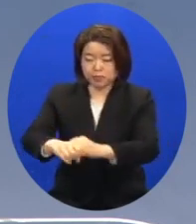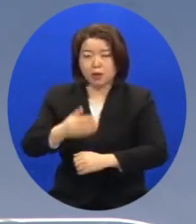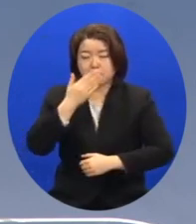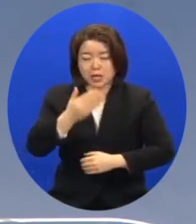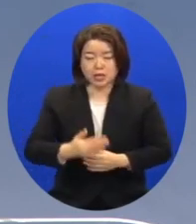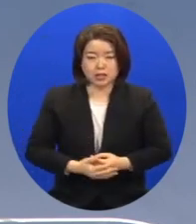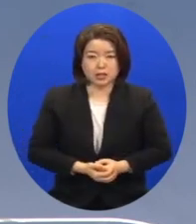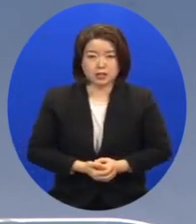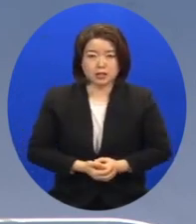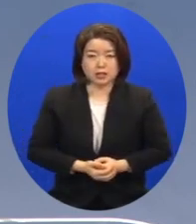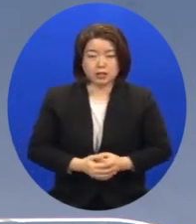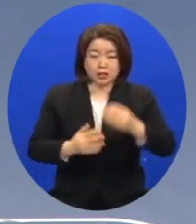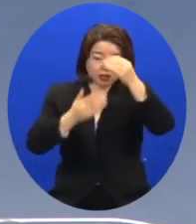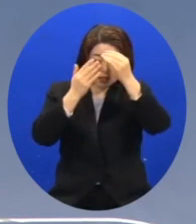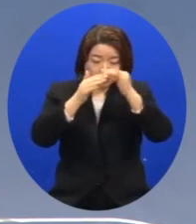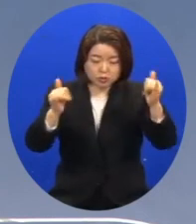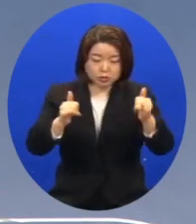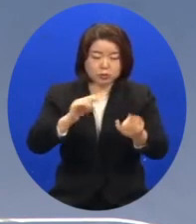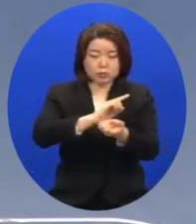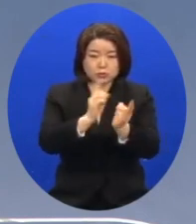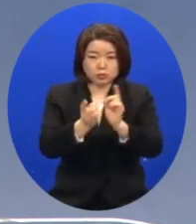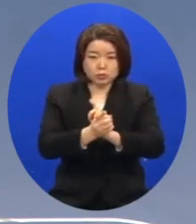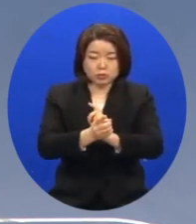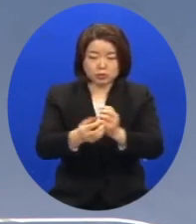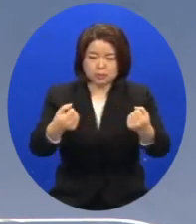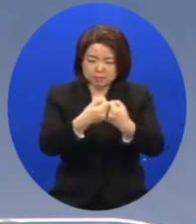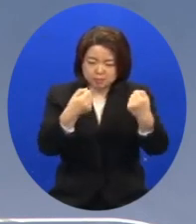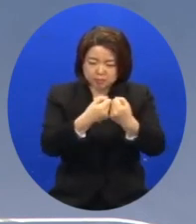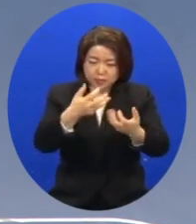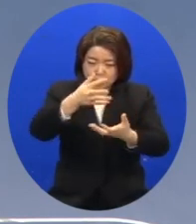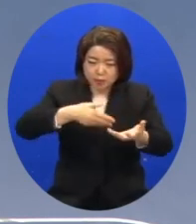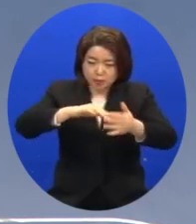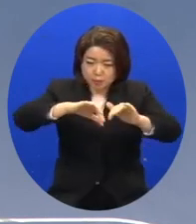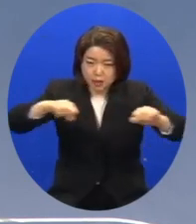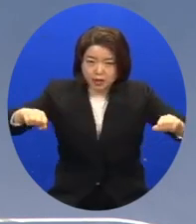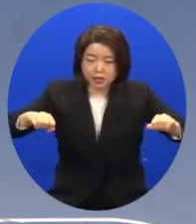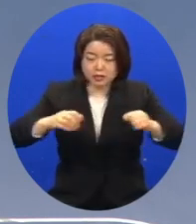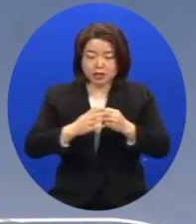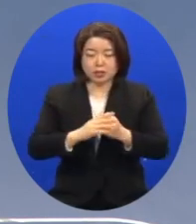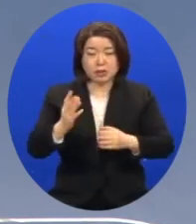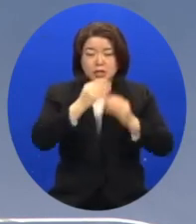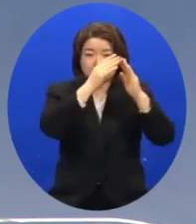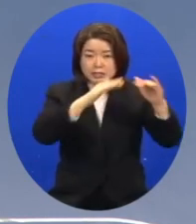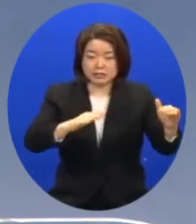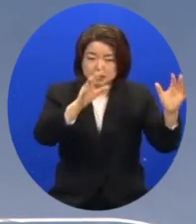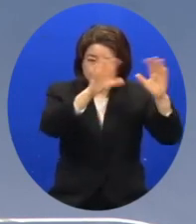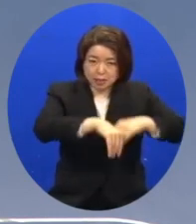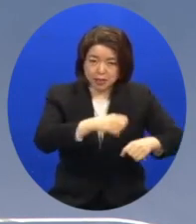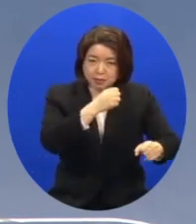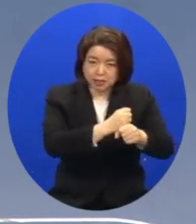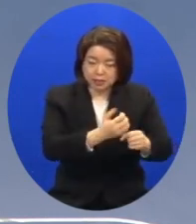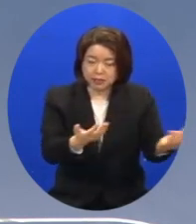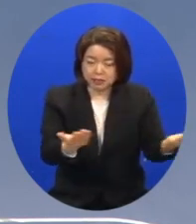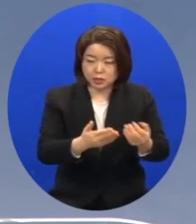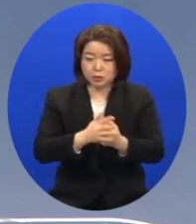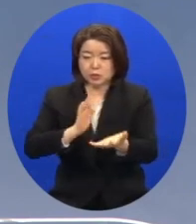성도들 길에 서로 싸우고 갈라지는 것이 하나님의 성전을 파괴한 것이고 예수님의 몸을 찢는 겁니다